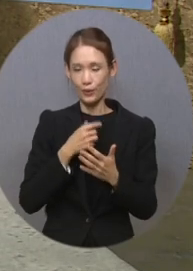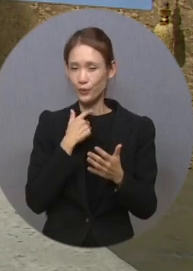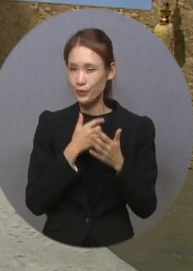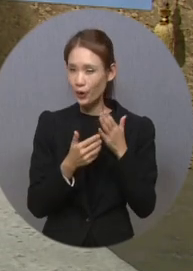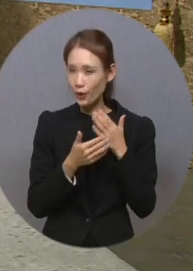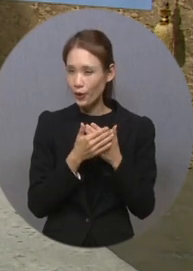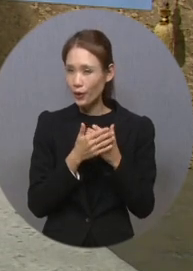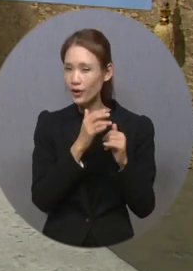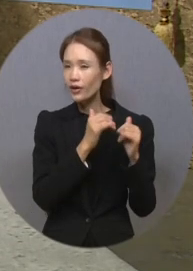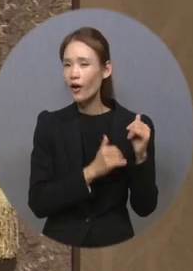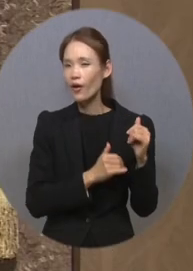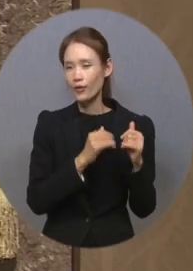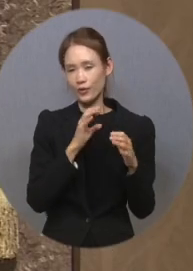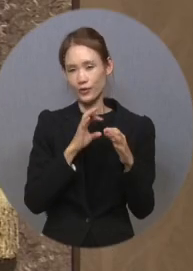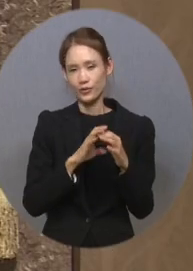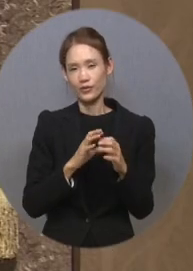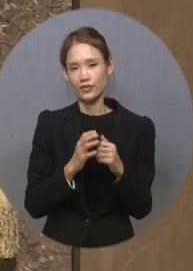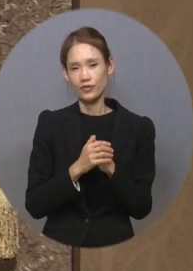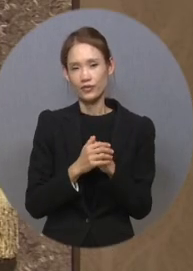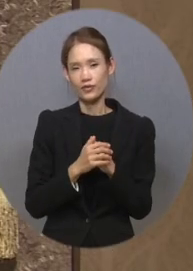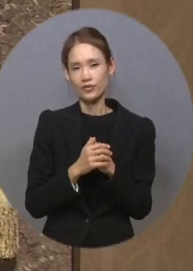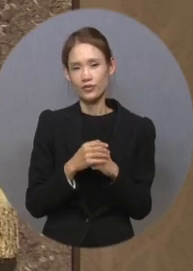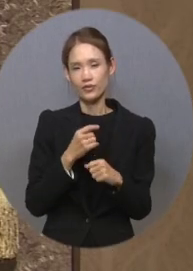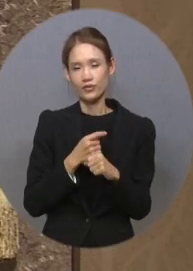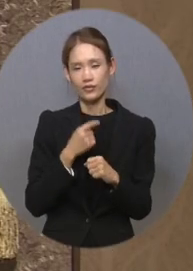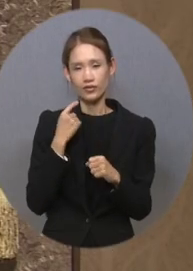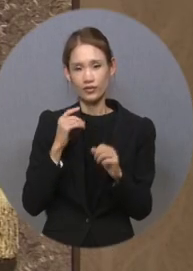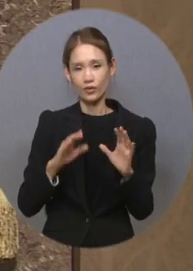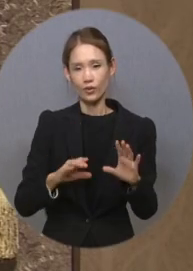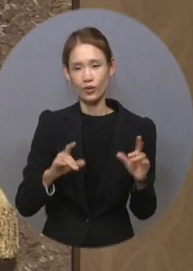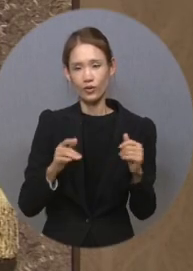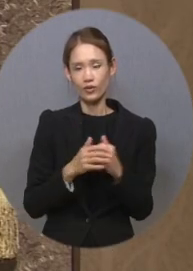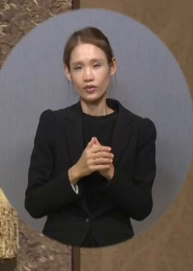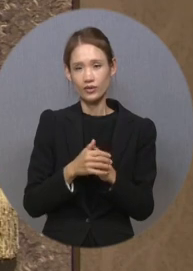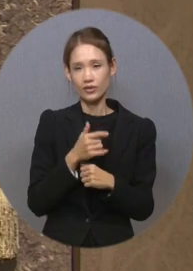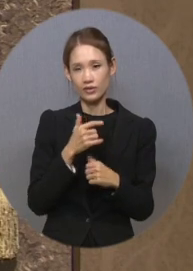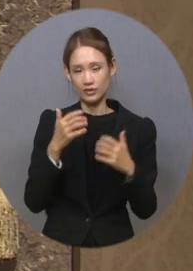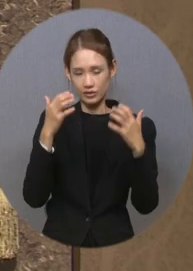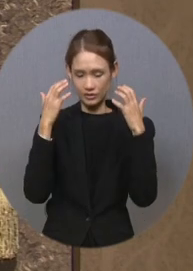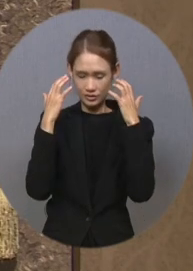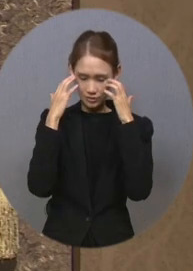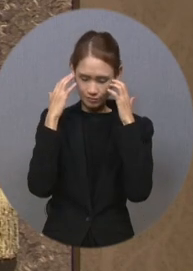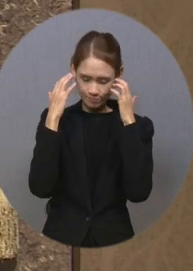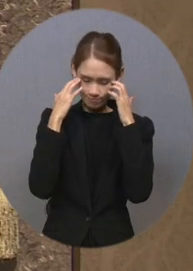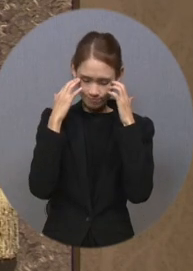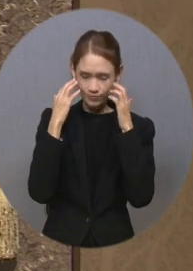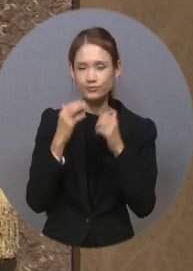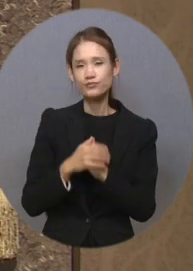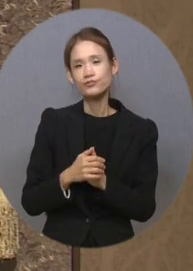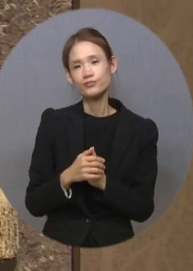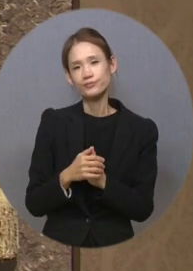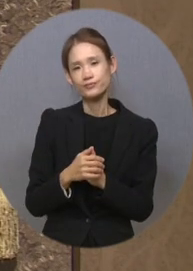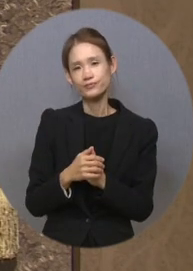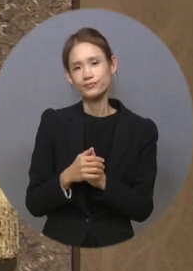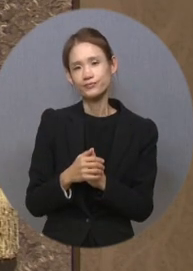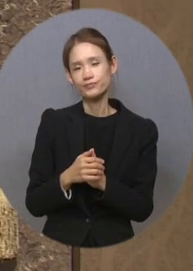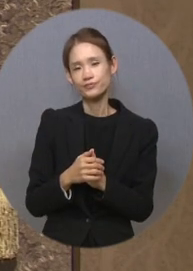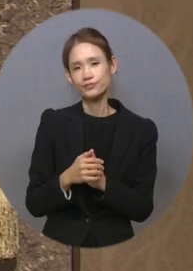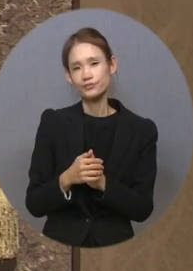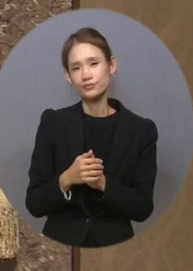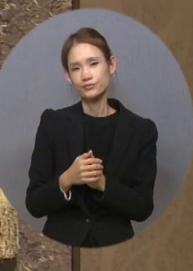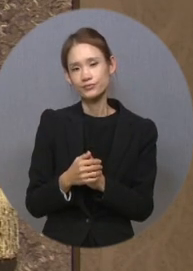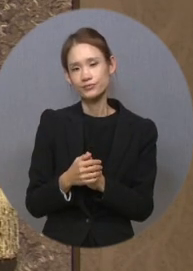예. 지금 작년 또 금년에서 가장 우리들의 큰 그